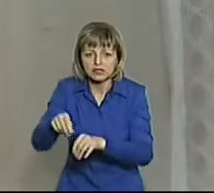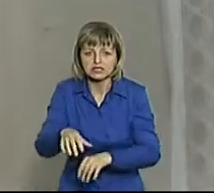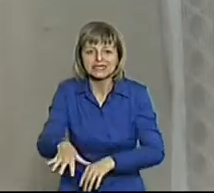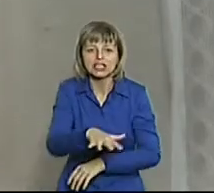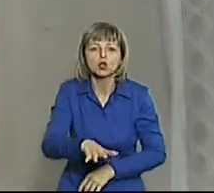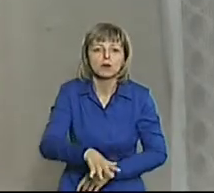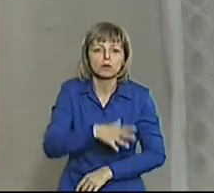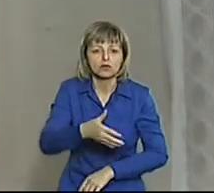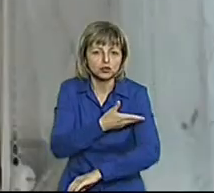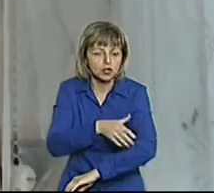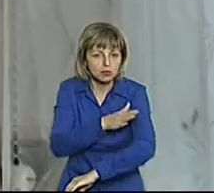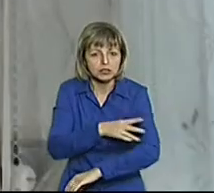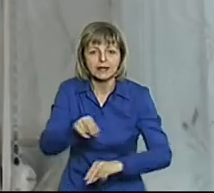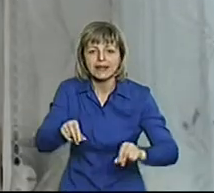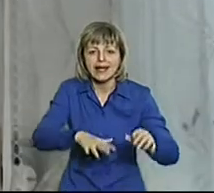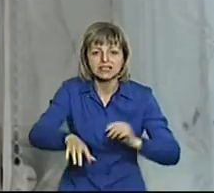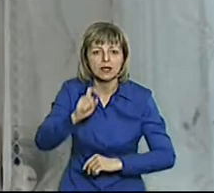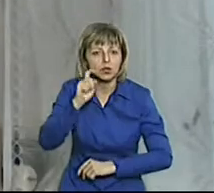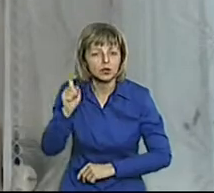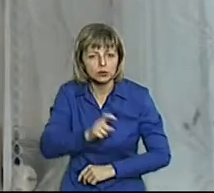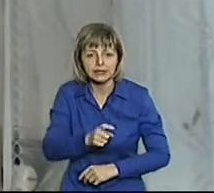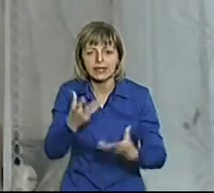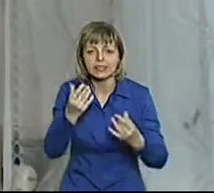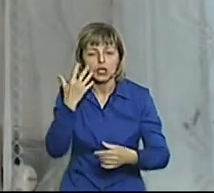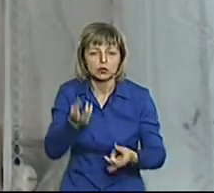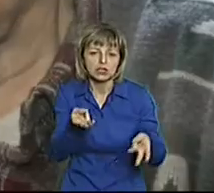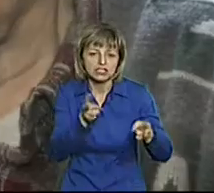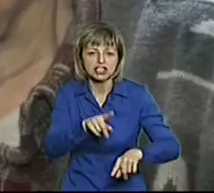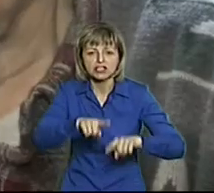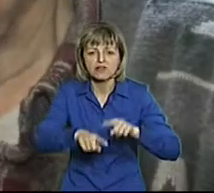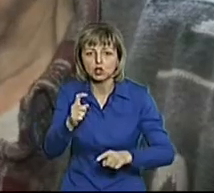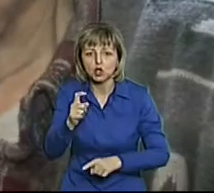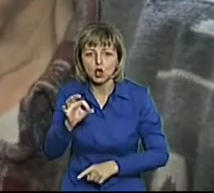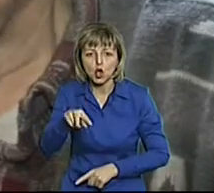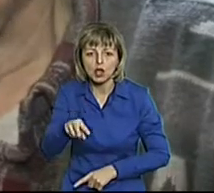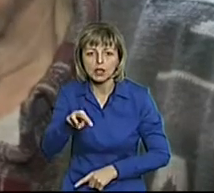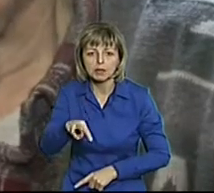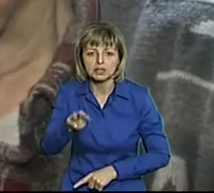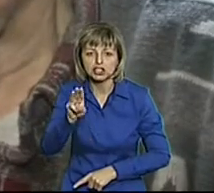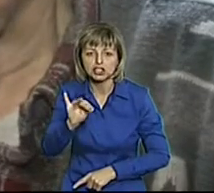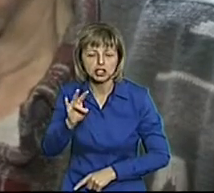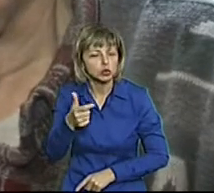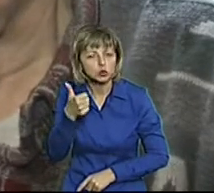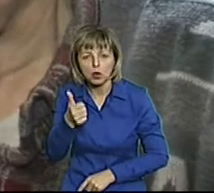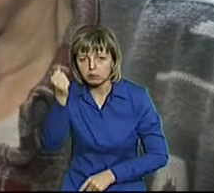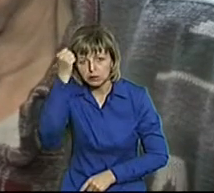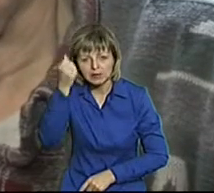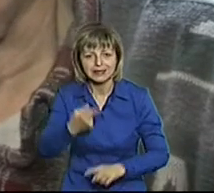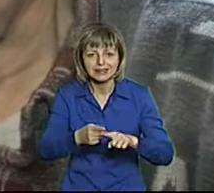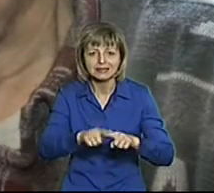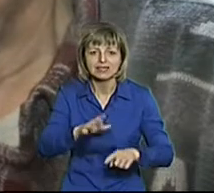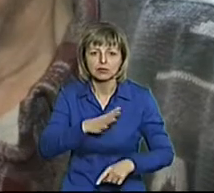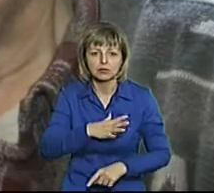тодішньої Польщі на землі УРСР. День, коли полишив рідну Холмщину, каже чоловік, добре пам'ятає. З 3 на